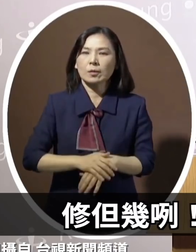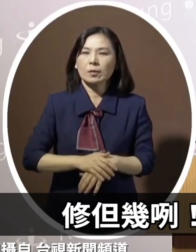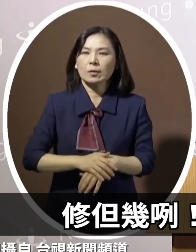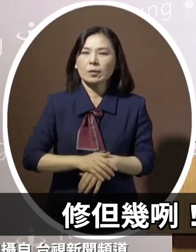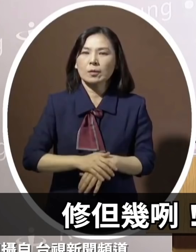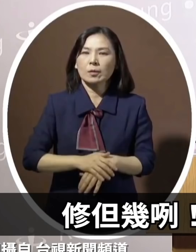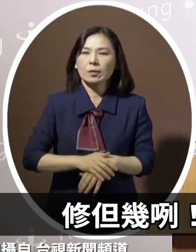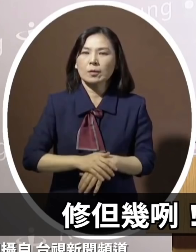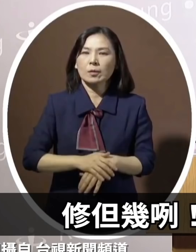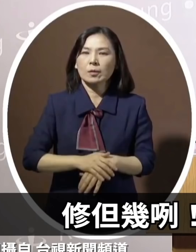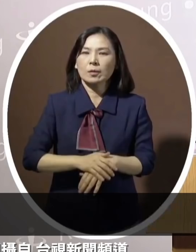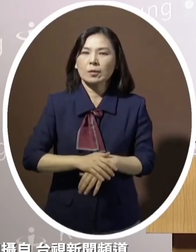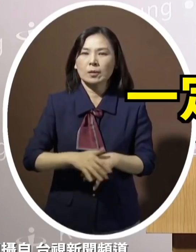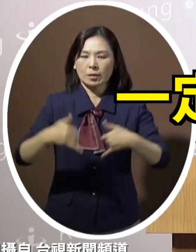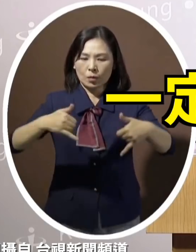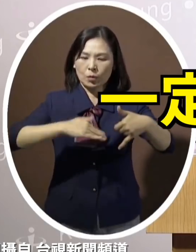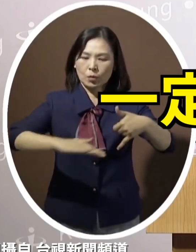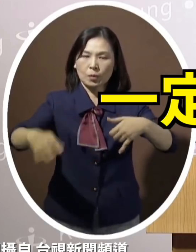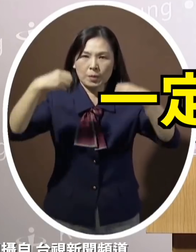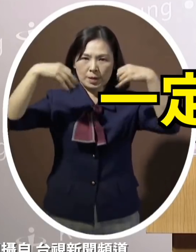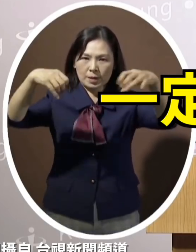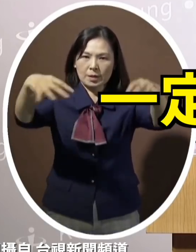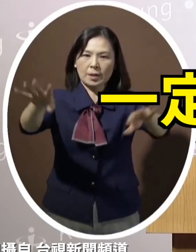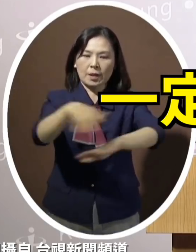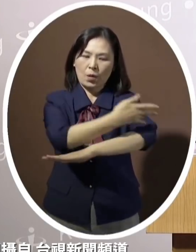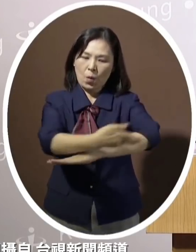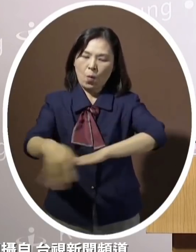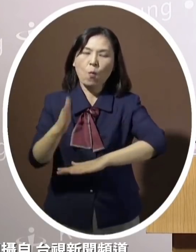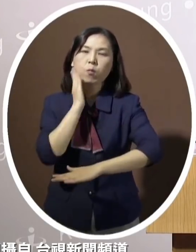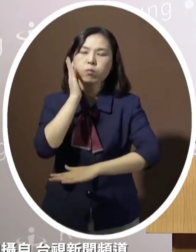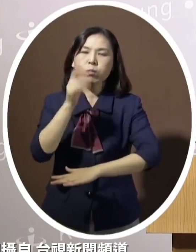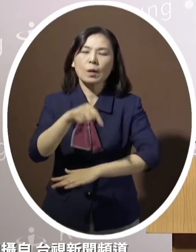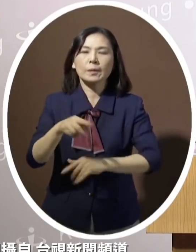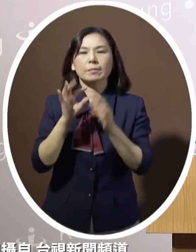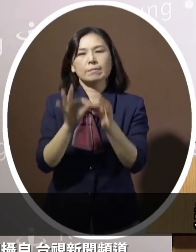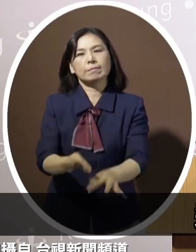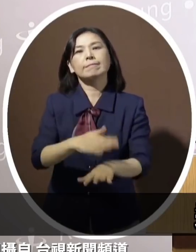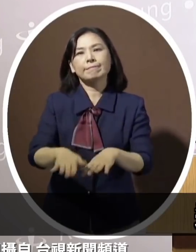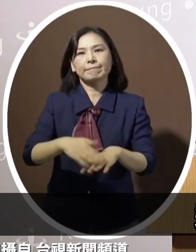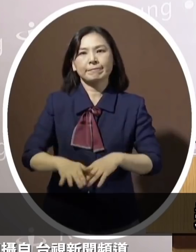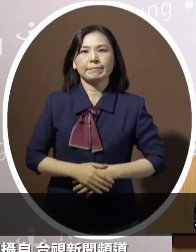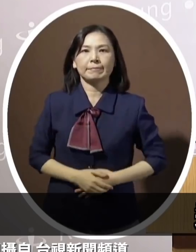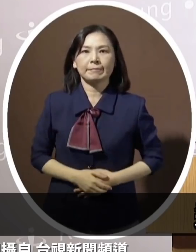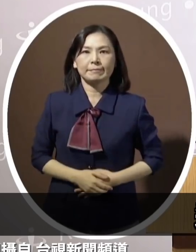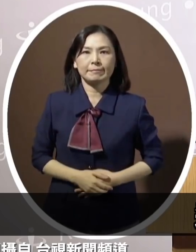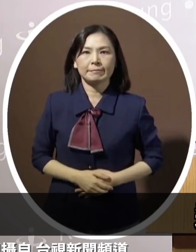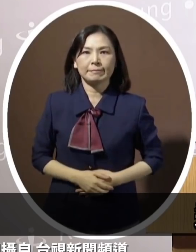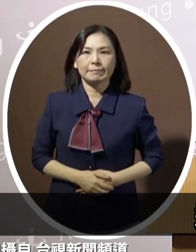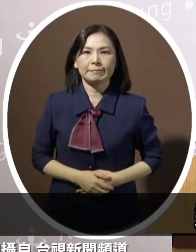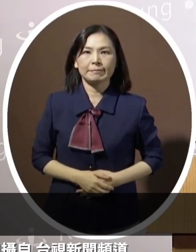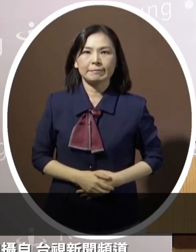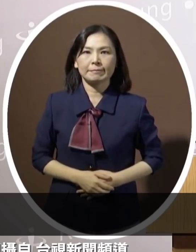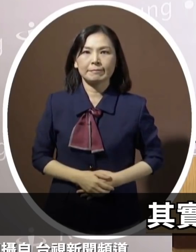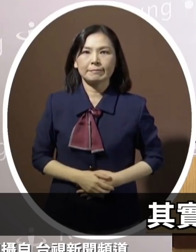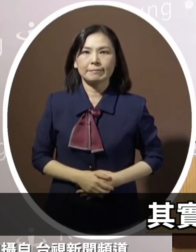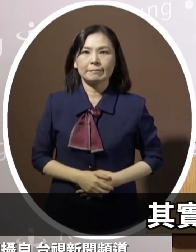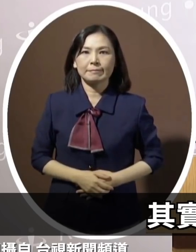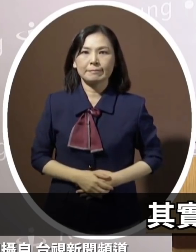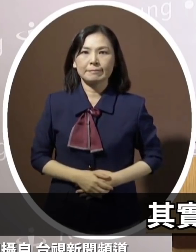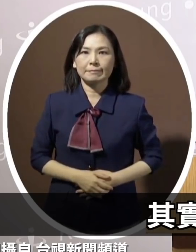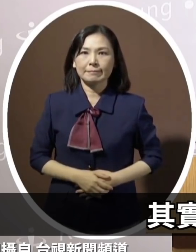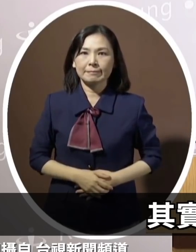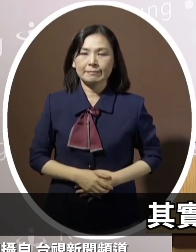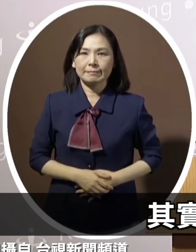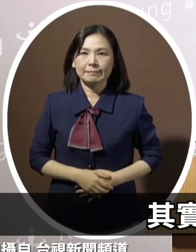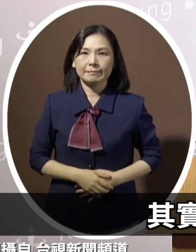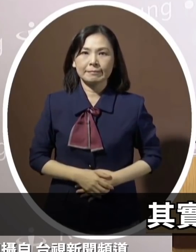秀蛋机嘞，不要擅自修改人家的问题啊！ 一定会持续的延续。 这个长长的静默，其实你说个